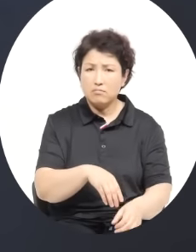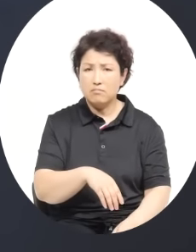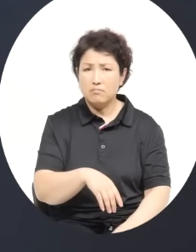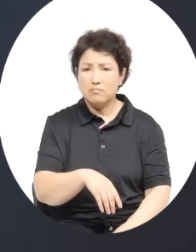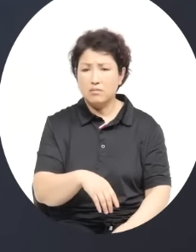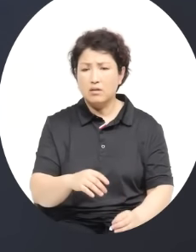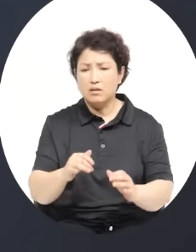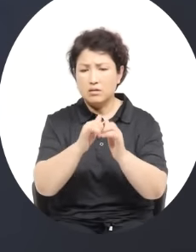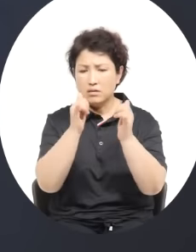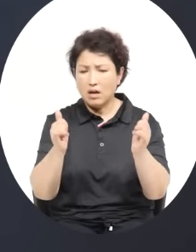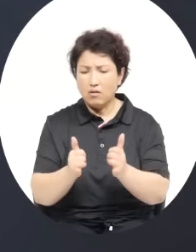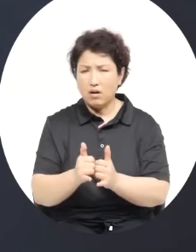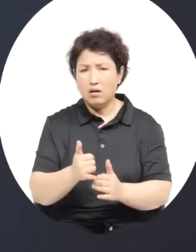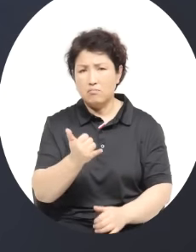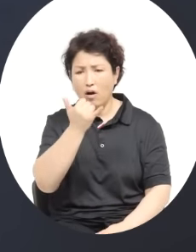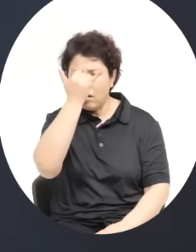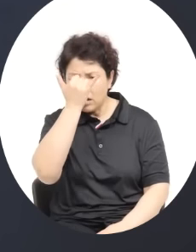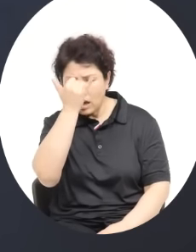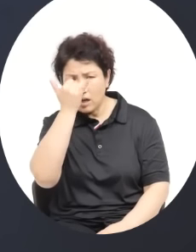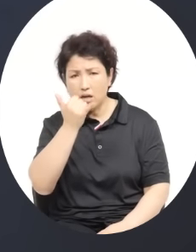도덕적으로